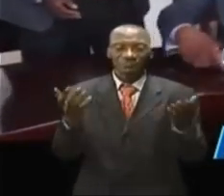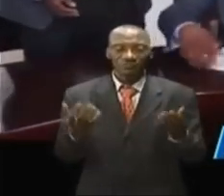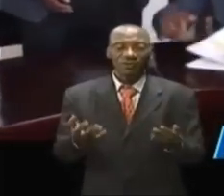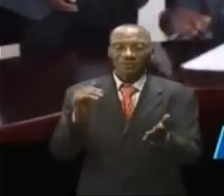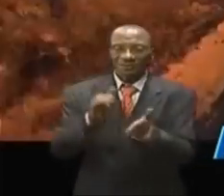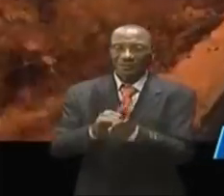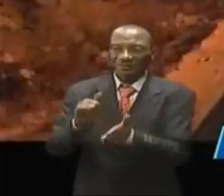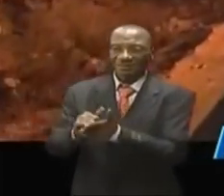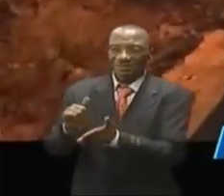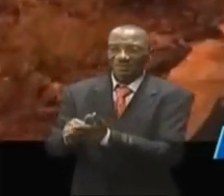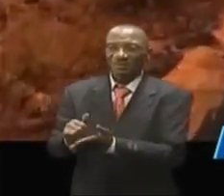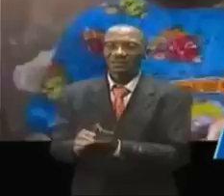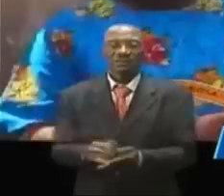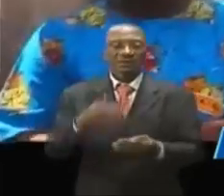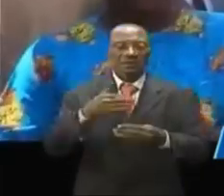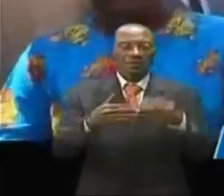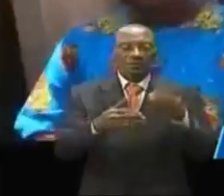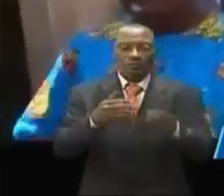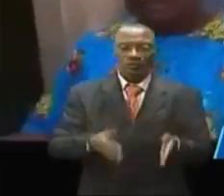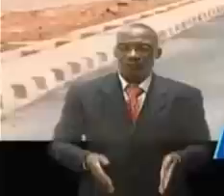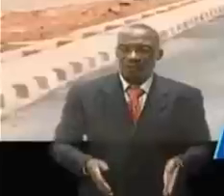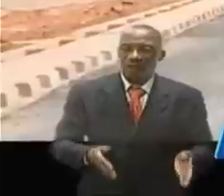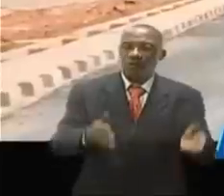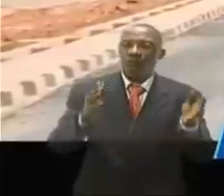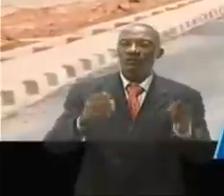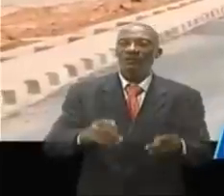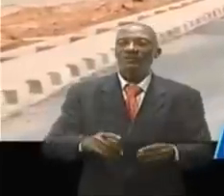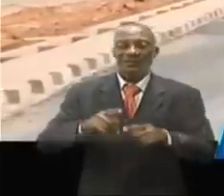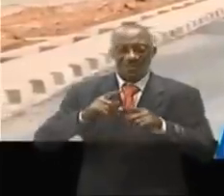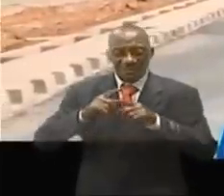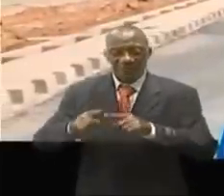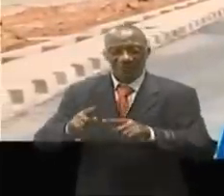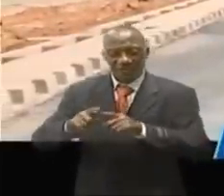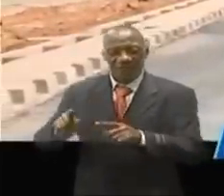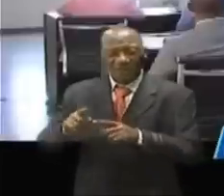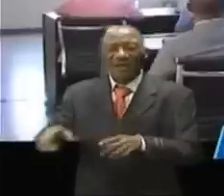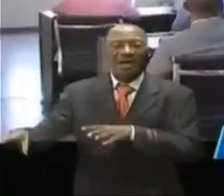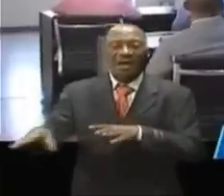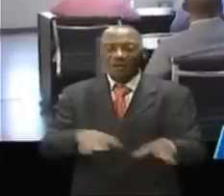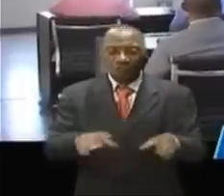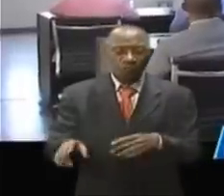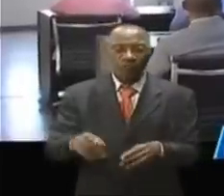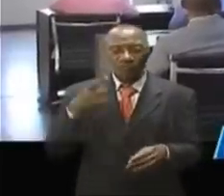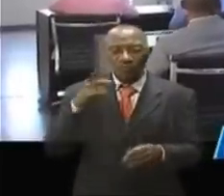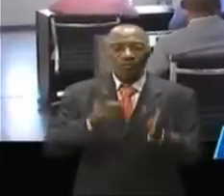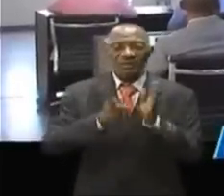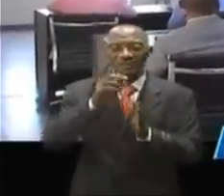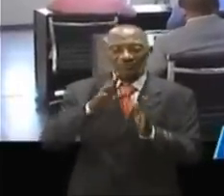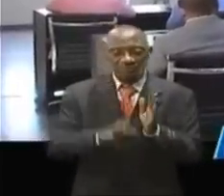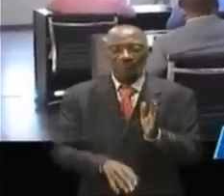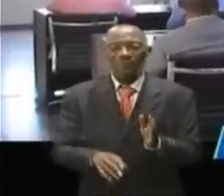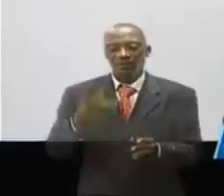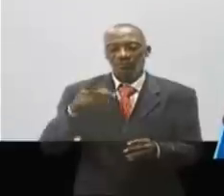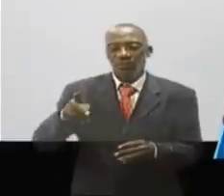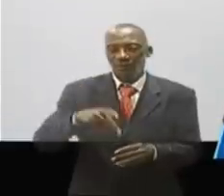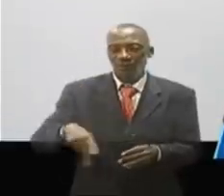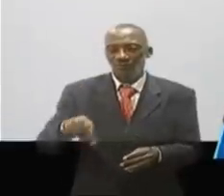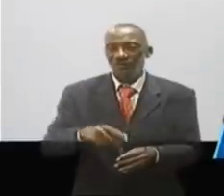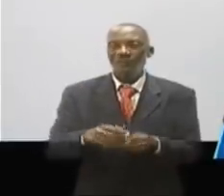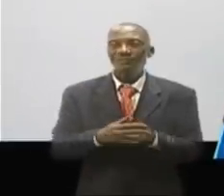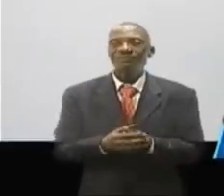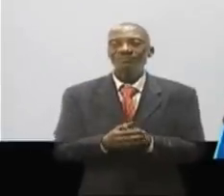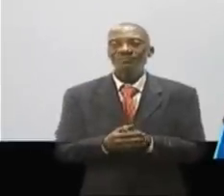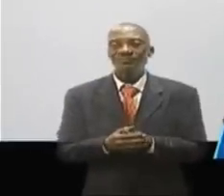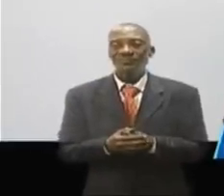route Kolwezi-Solwezi du lycée Mwanga et de la nouvelle aérogare de Kolwezi étaient parmi les matières évoquées dans cet